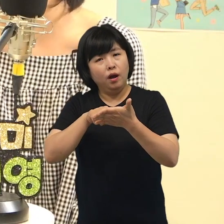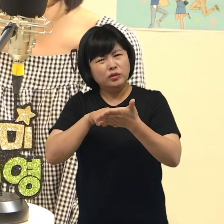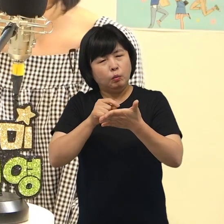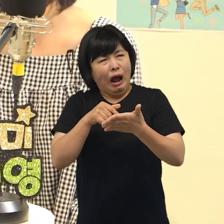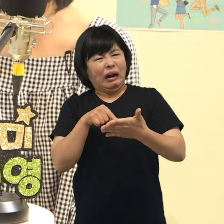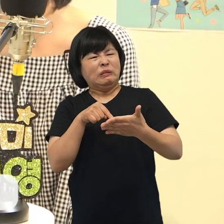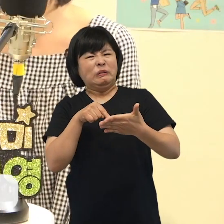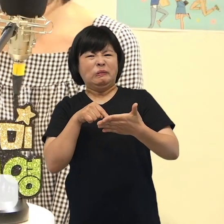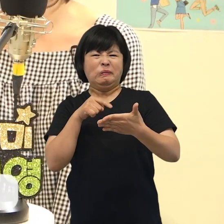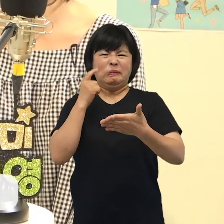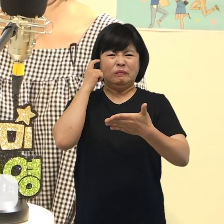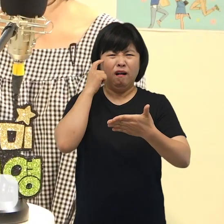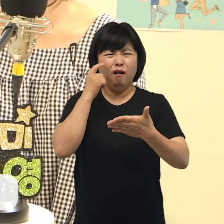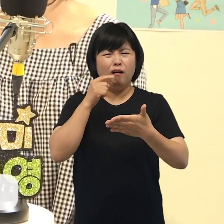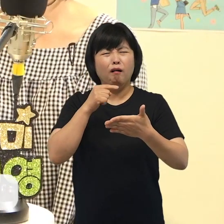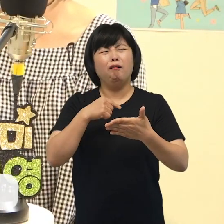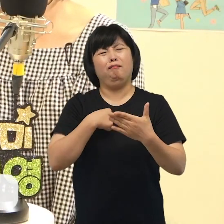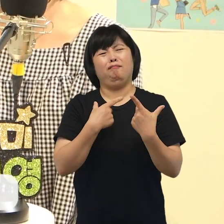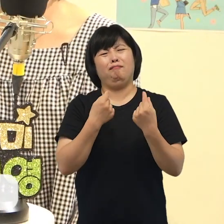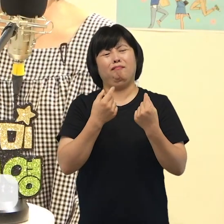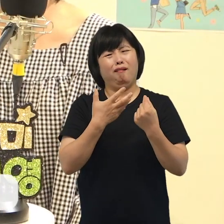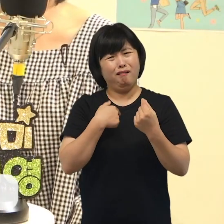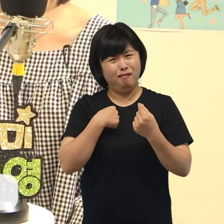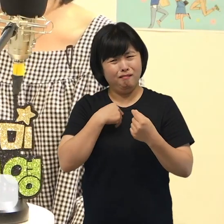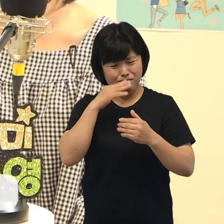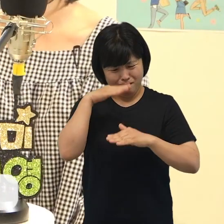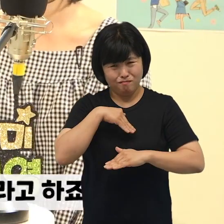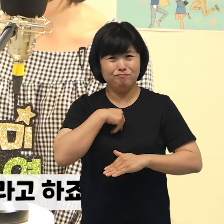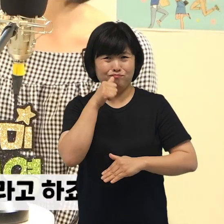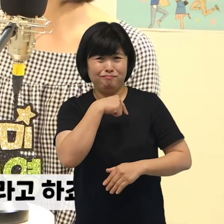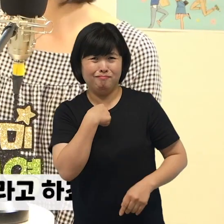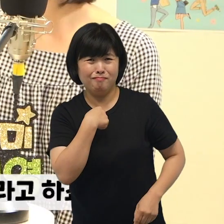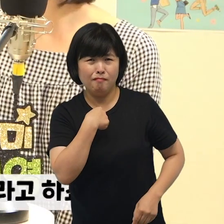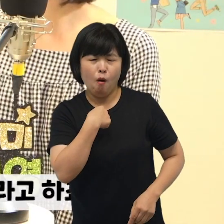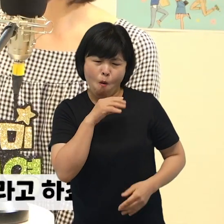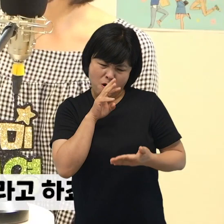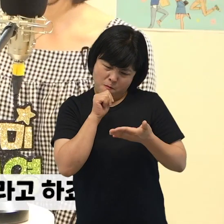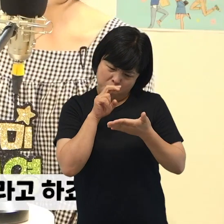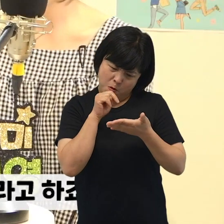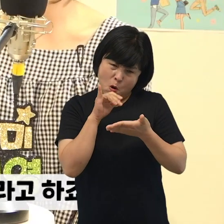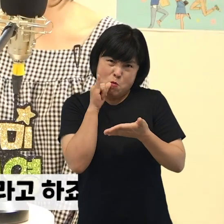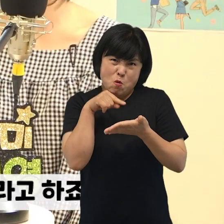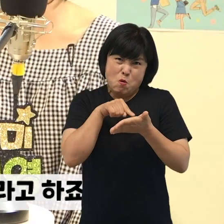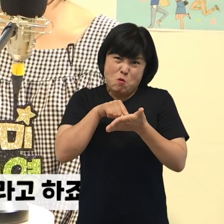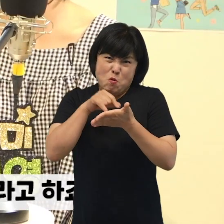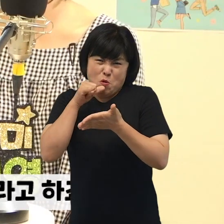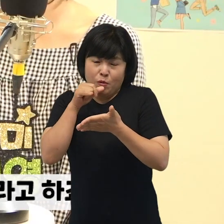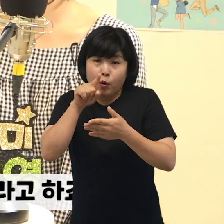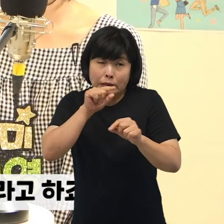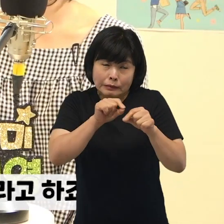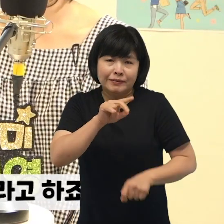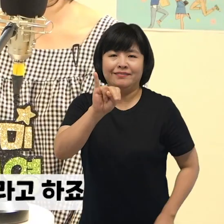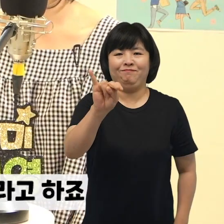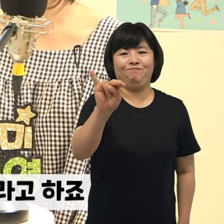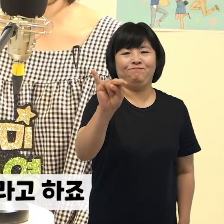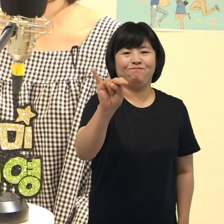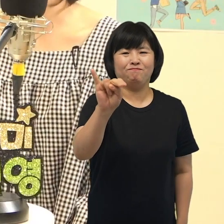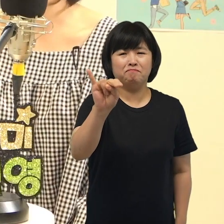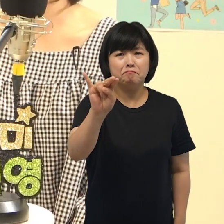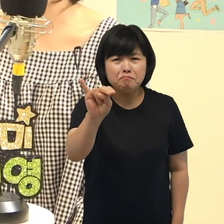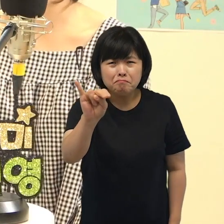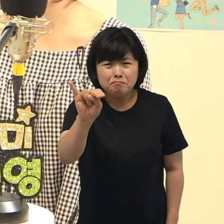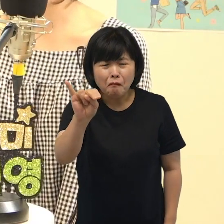찔렸어요. 사실 저도 제 네. 소개한 거예요. 저도 굉장한 SNS 중독이죠. 이제 뭐 인별그램이라고